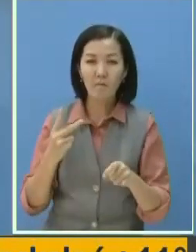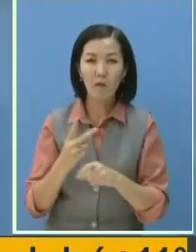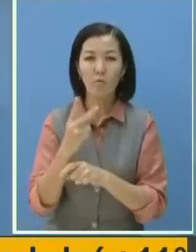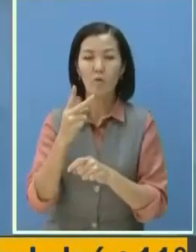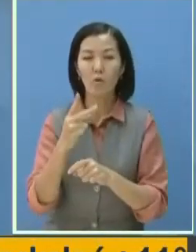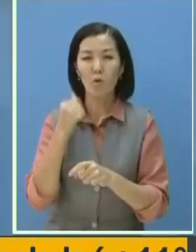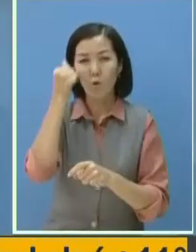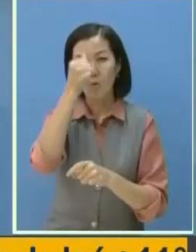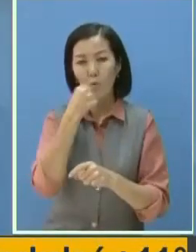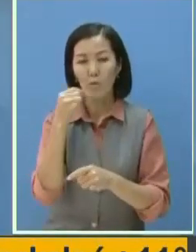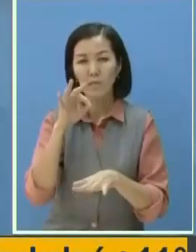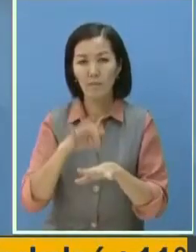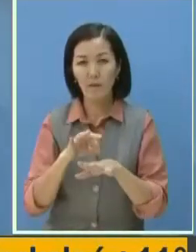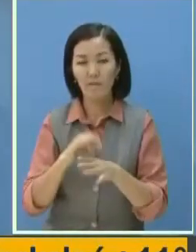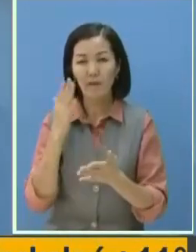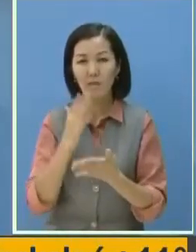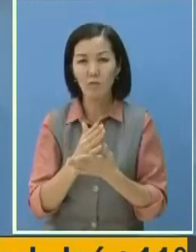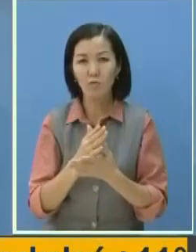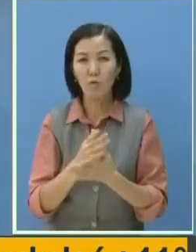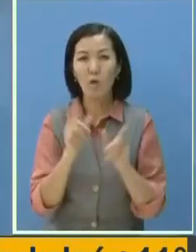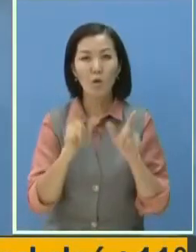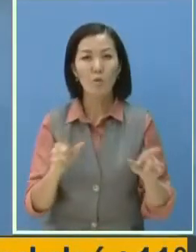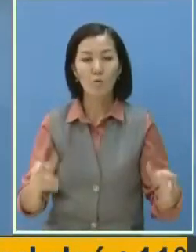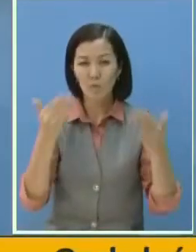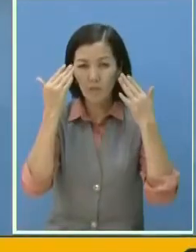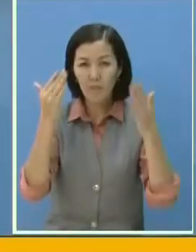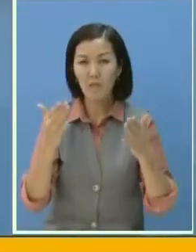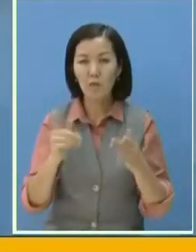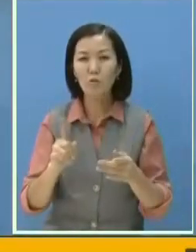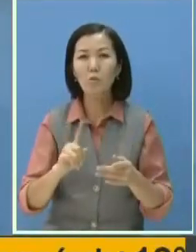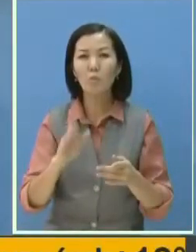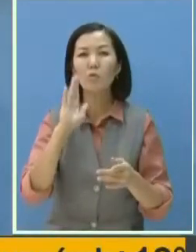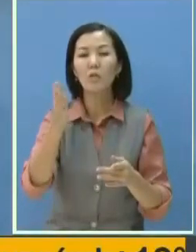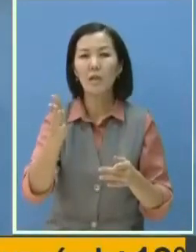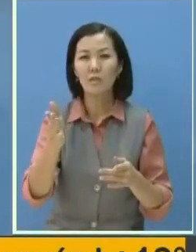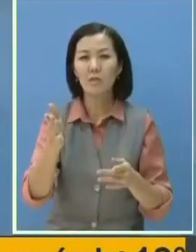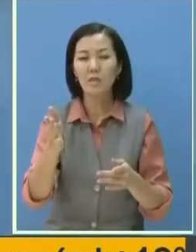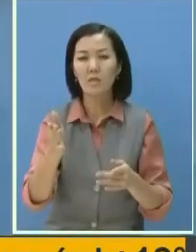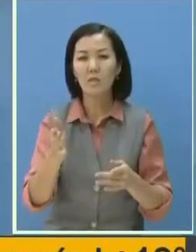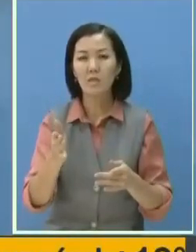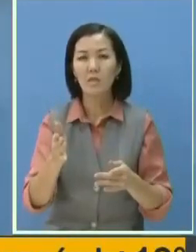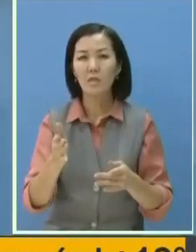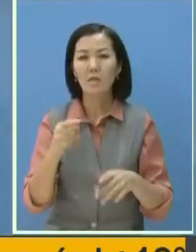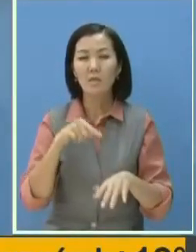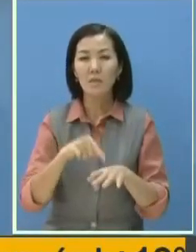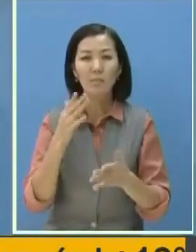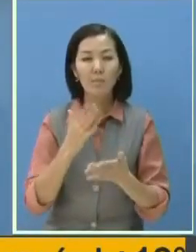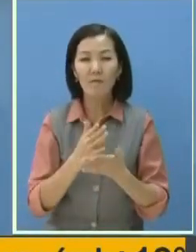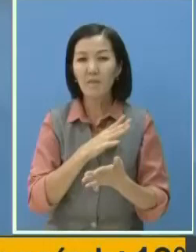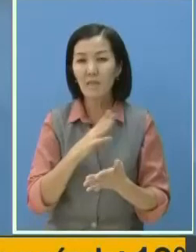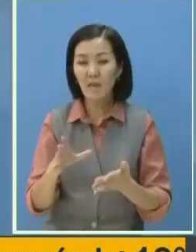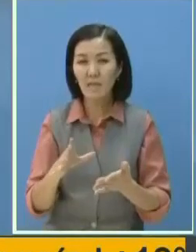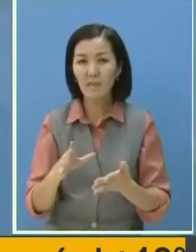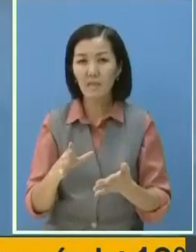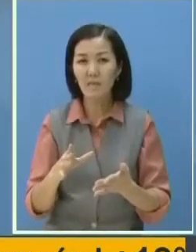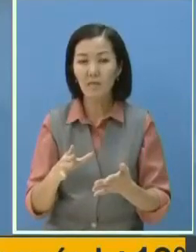идет, вот этот ковид массовый, да, пандемия, и люди не знают, что будет дальше с теми, кто уже привился. Не повлияет ли это как-то